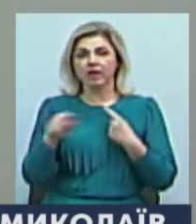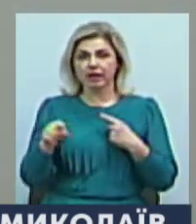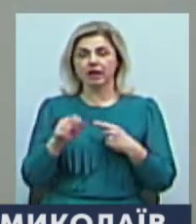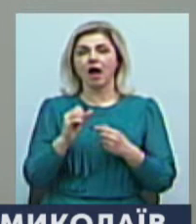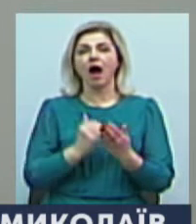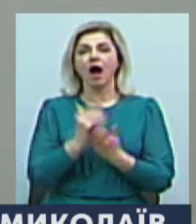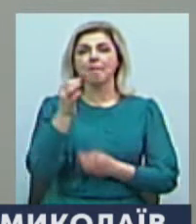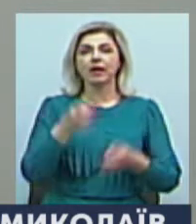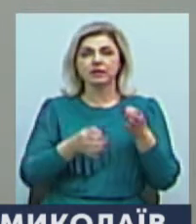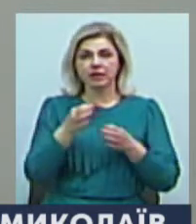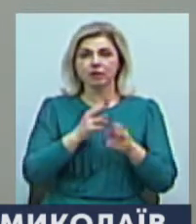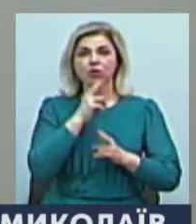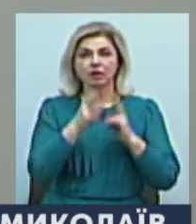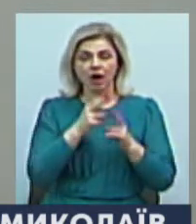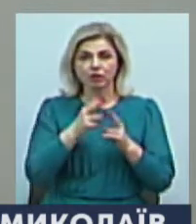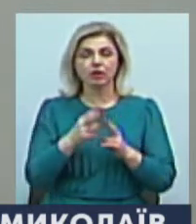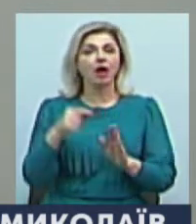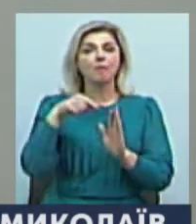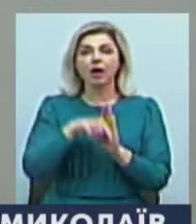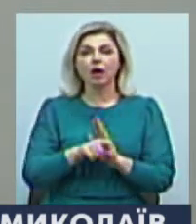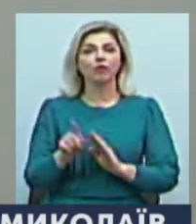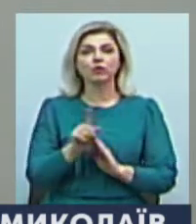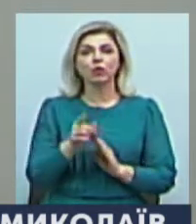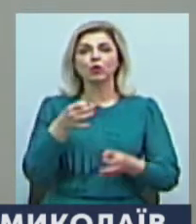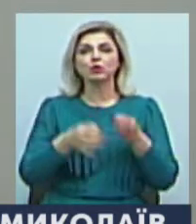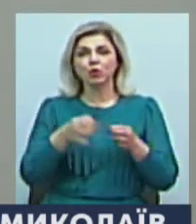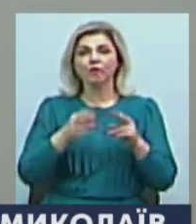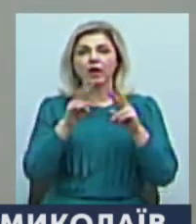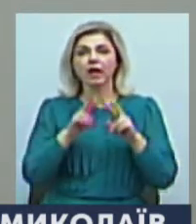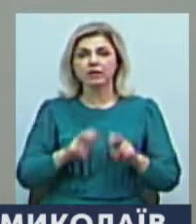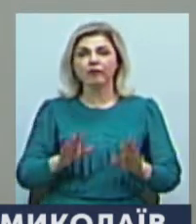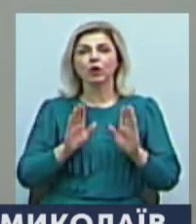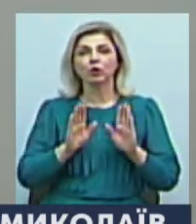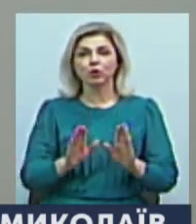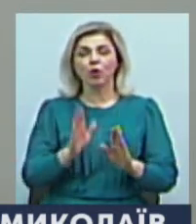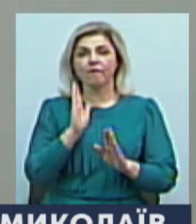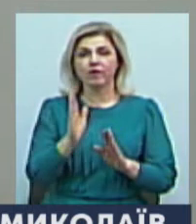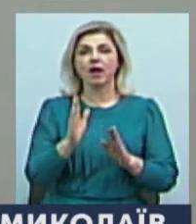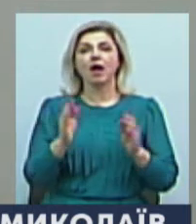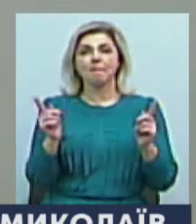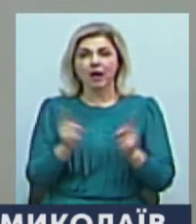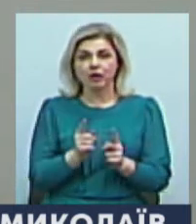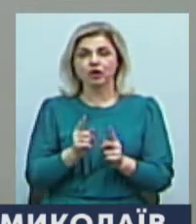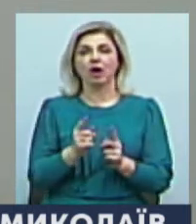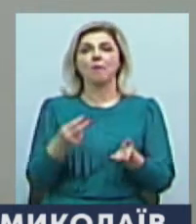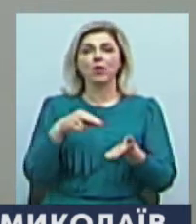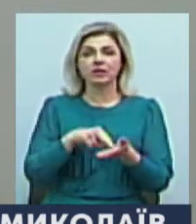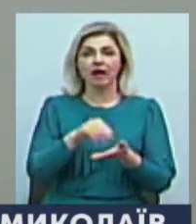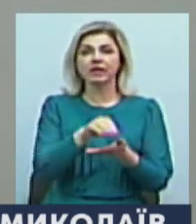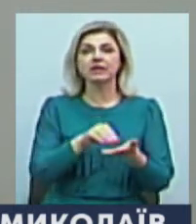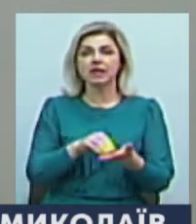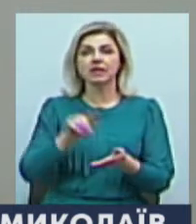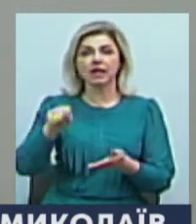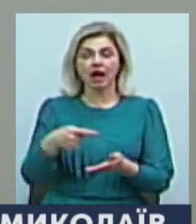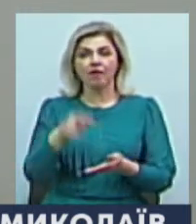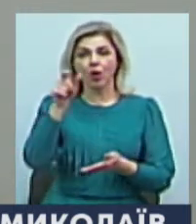до речі, да, полягають у тому, що суд розглядає тільки в межах поставленої заяви. Тобто